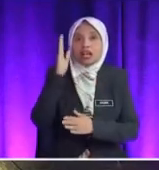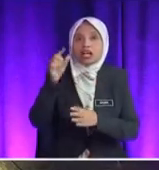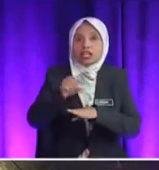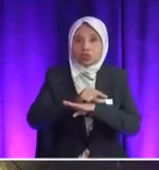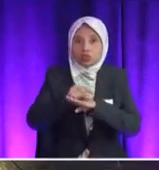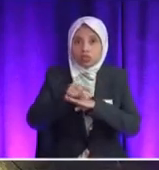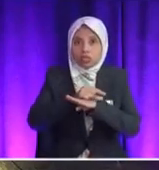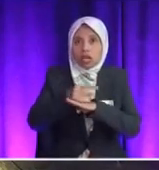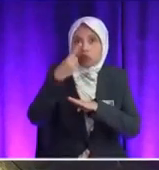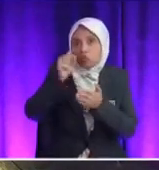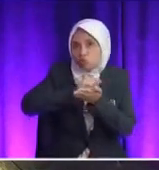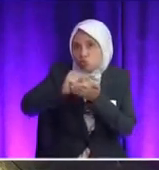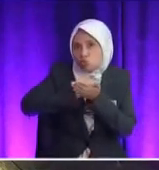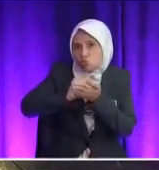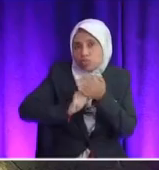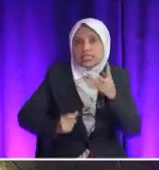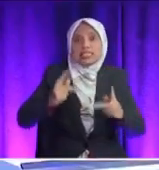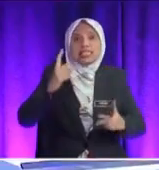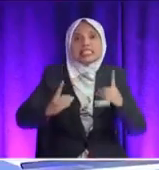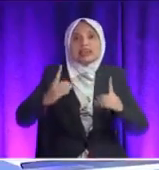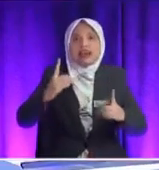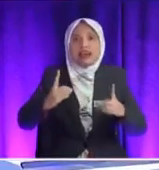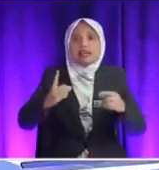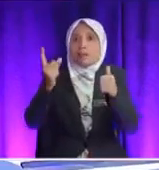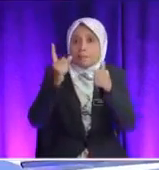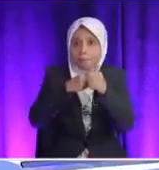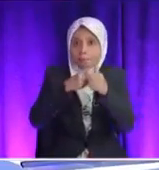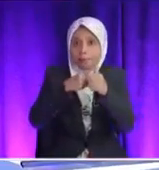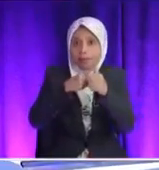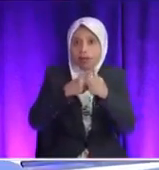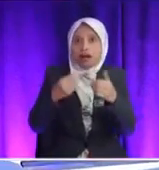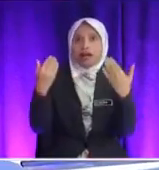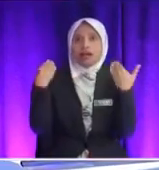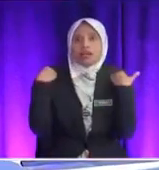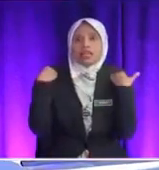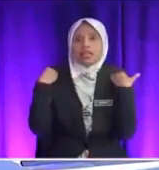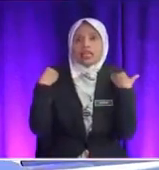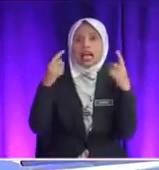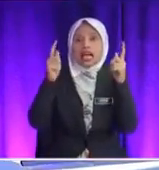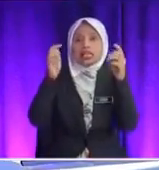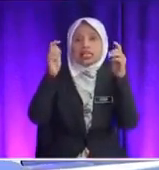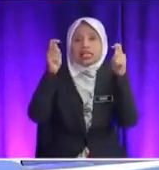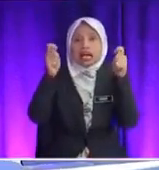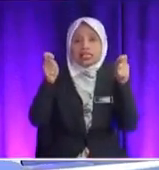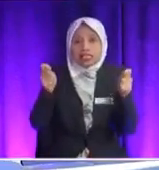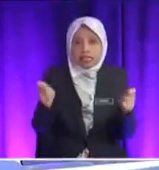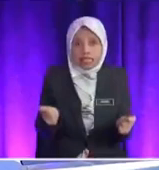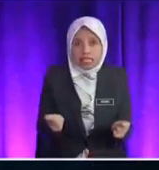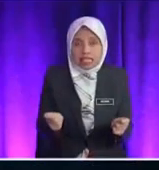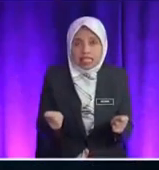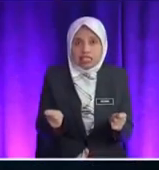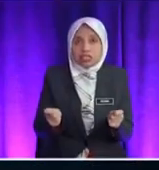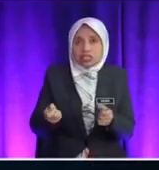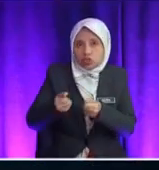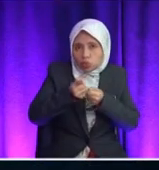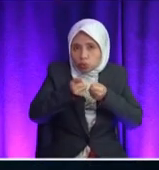dibikin mencuci kendaraan Z Hai semuanya pertama ialah masih ada tangki semburan buih sabun Ah tapi